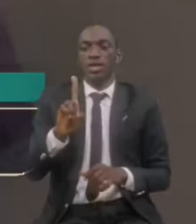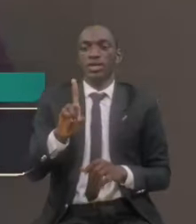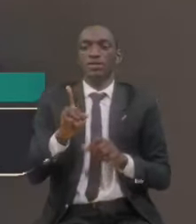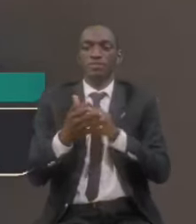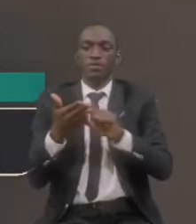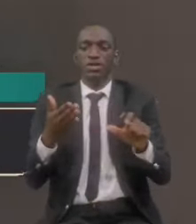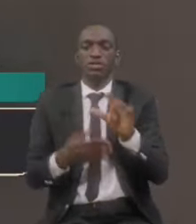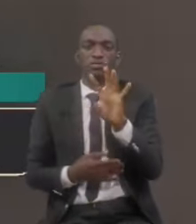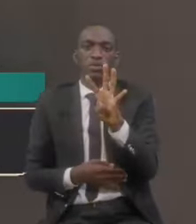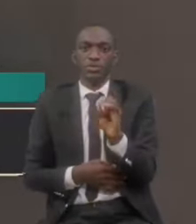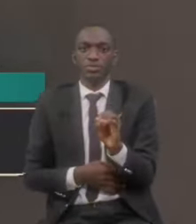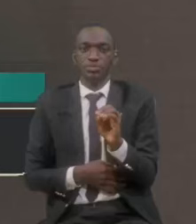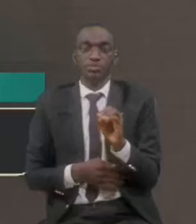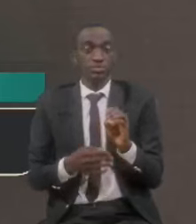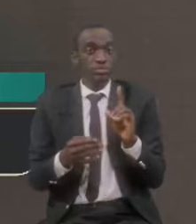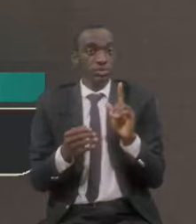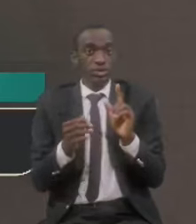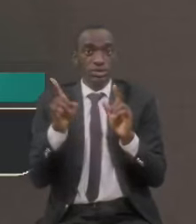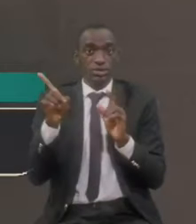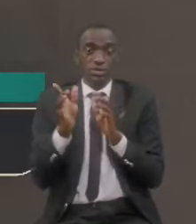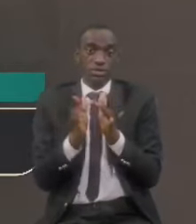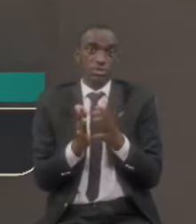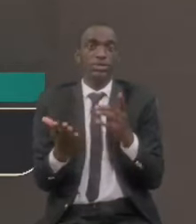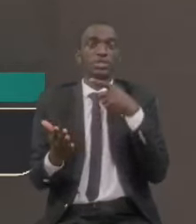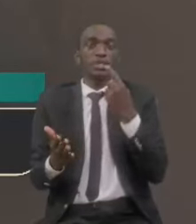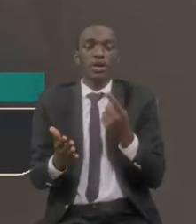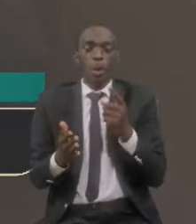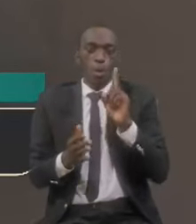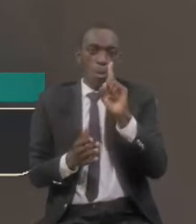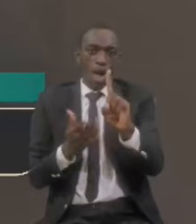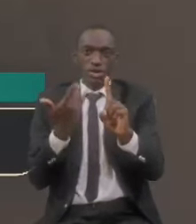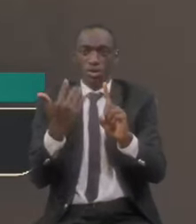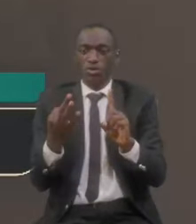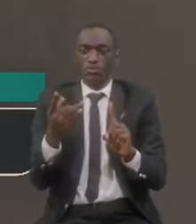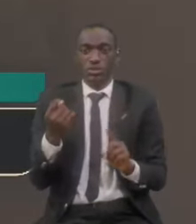En Jean chapitre 1 verset 40. Jean 1 40.